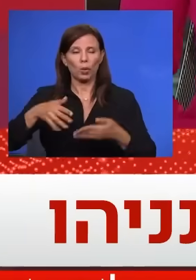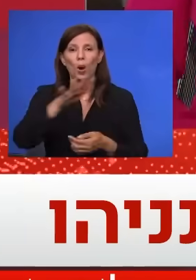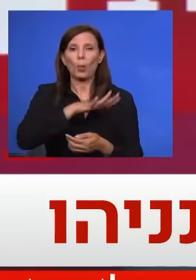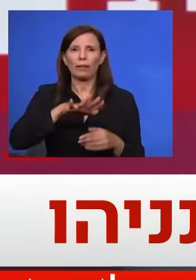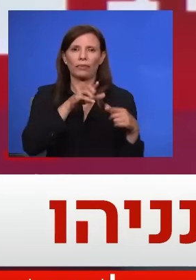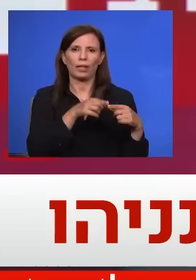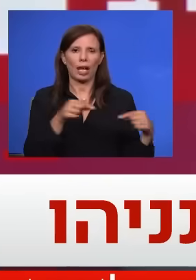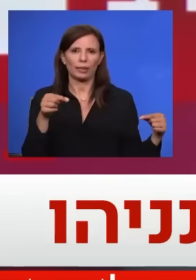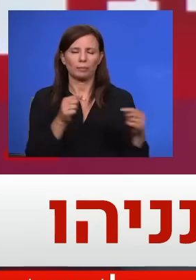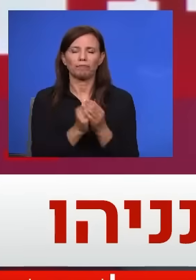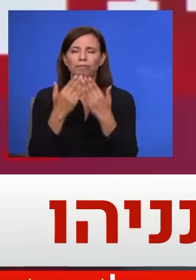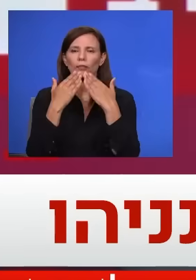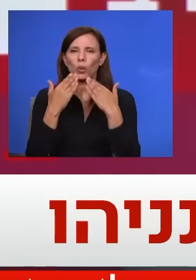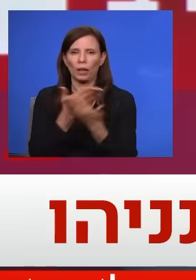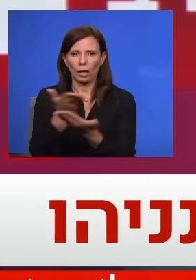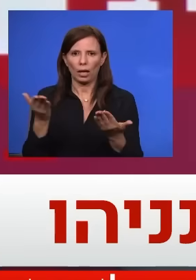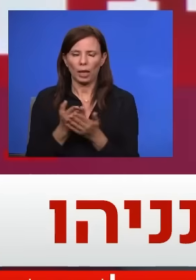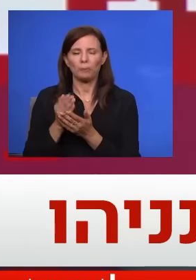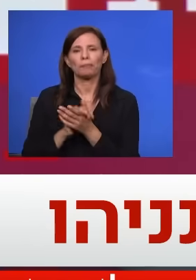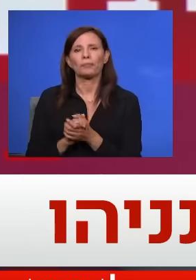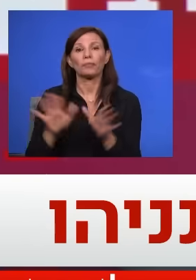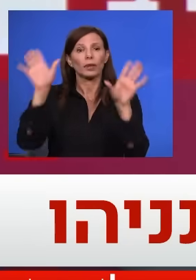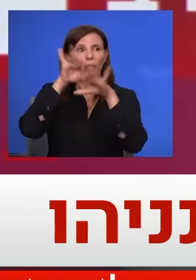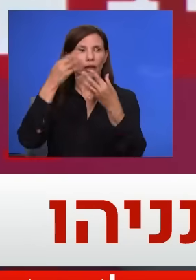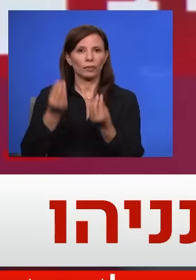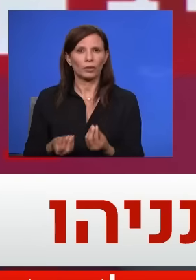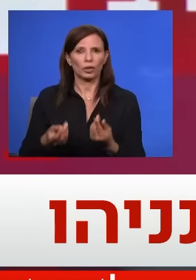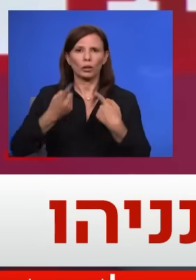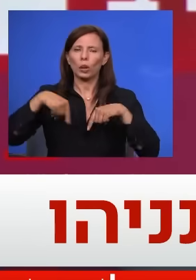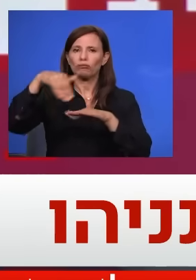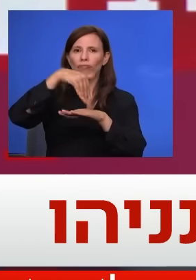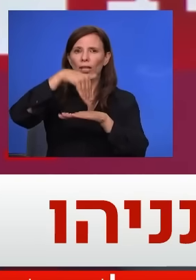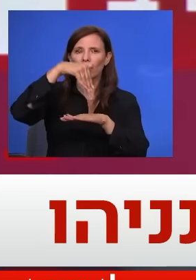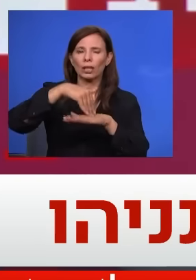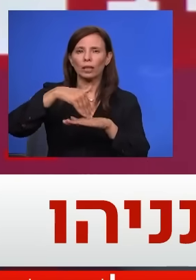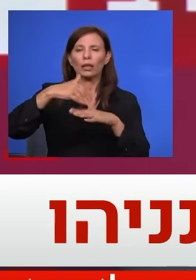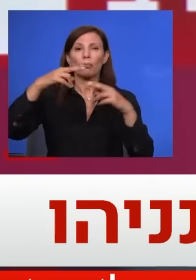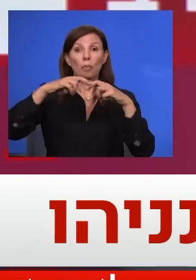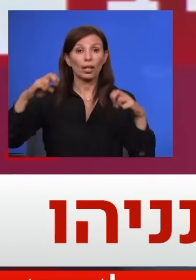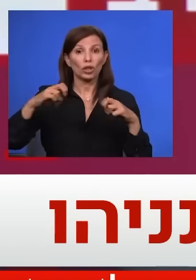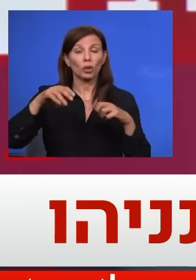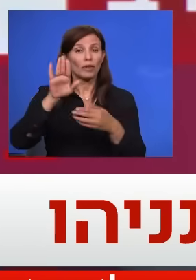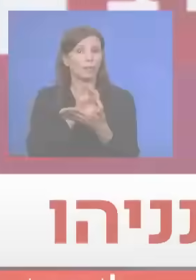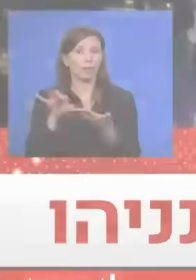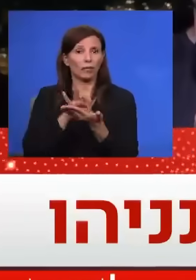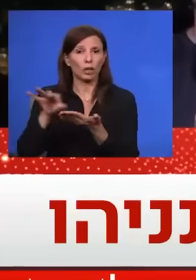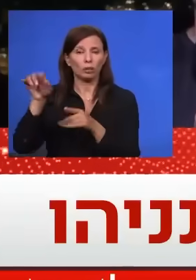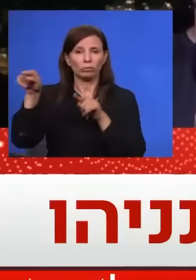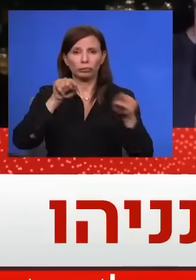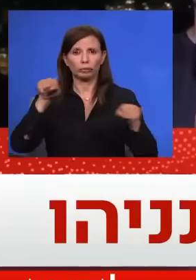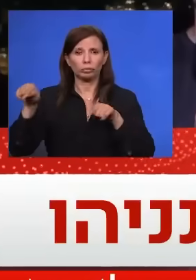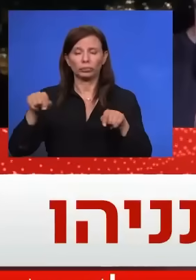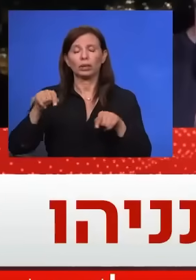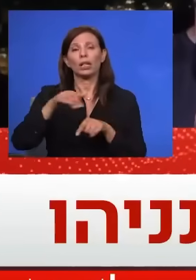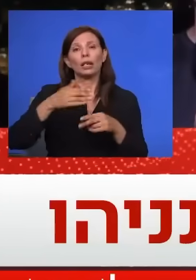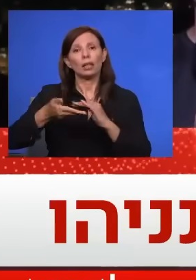תודה רבה לכם, דובי, וערב טוב לכם. אנחנו עם כל העדכונים, עם פרשנינו וכתבנו בשטח ובאולפן, לקראת ההצהרה המיוחדת